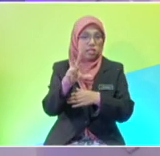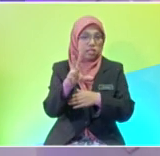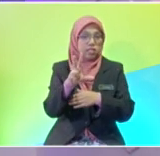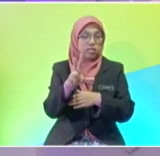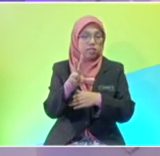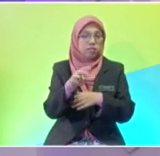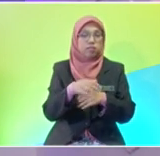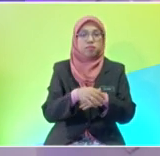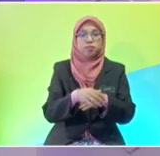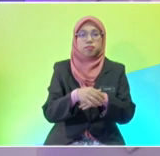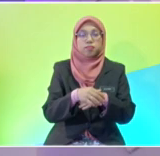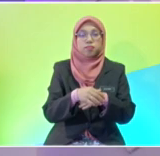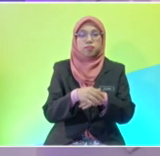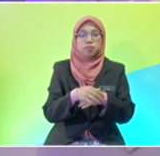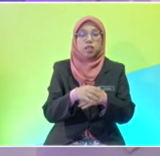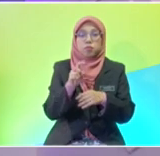oke